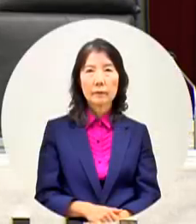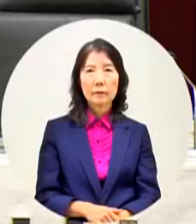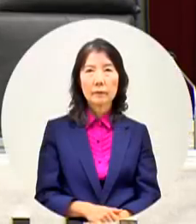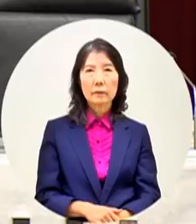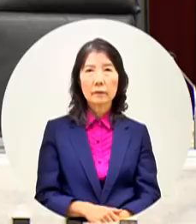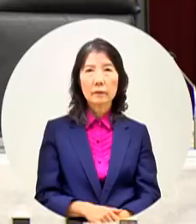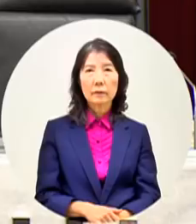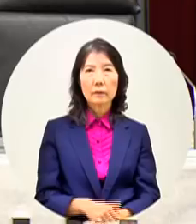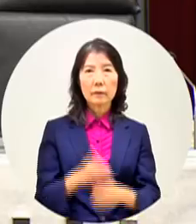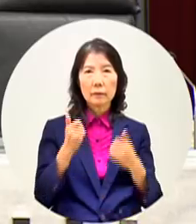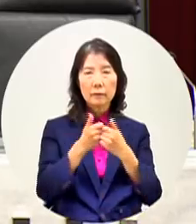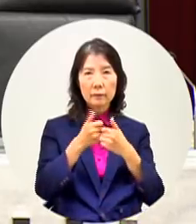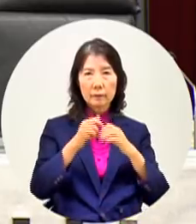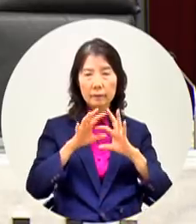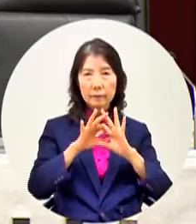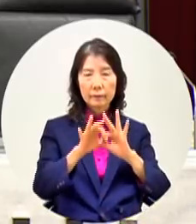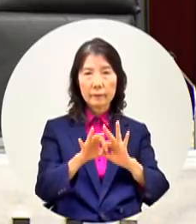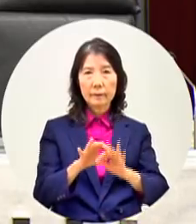继续开哈。